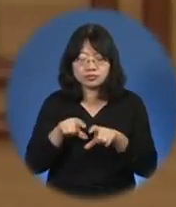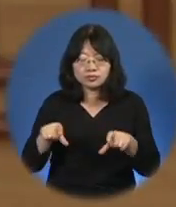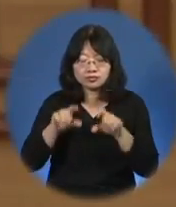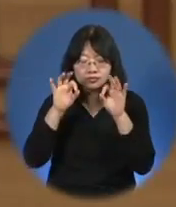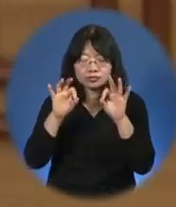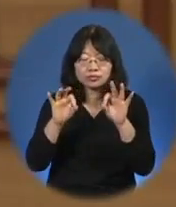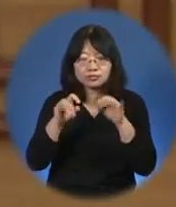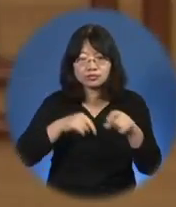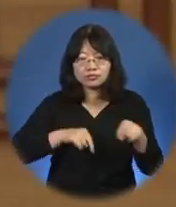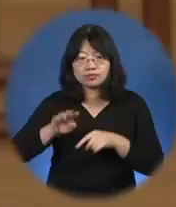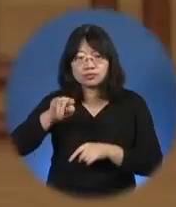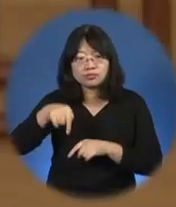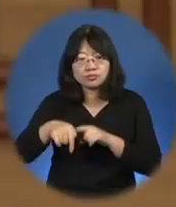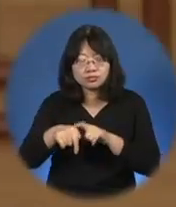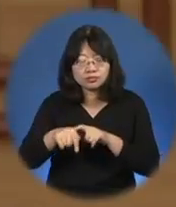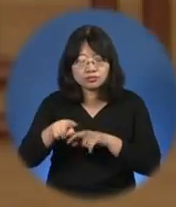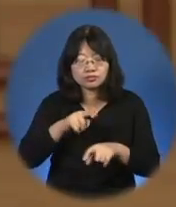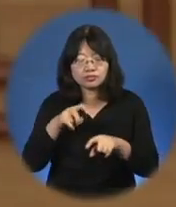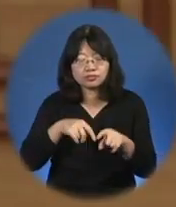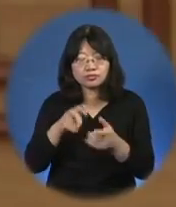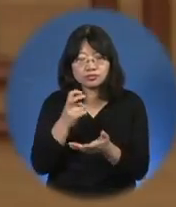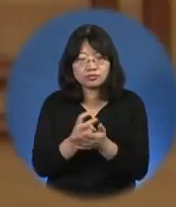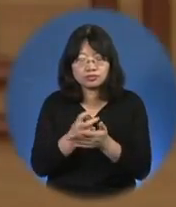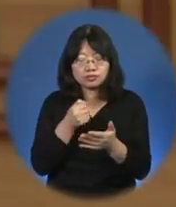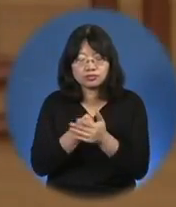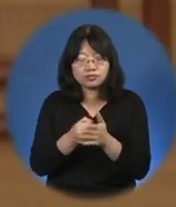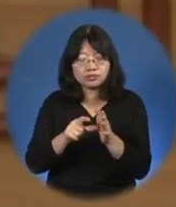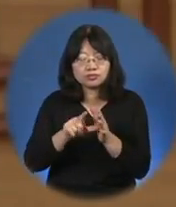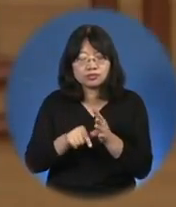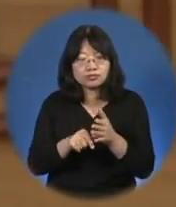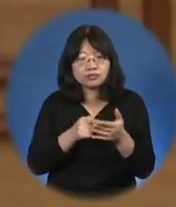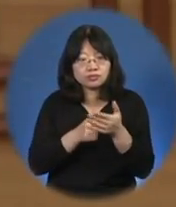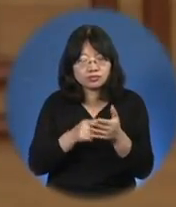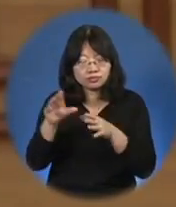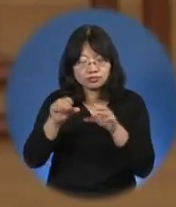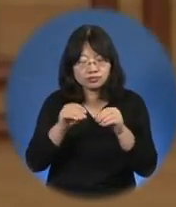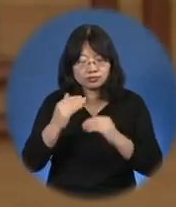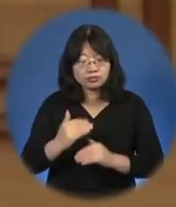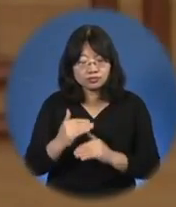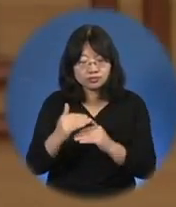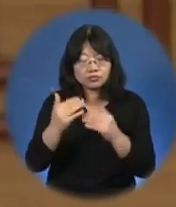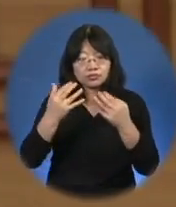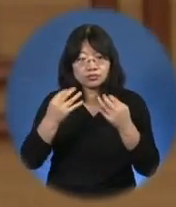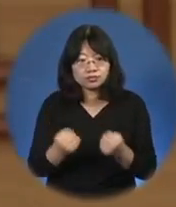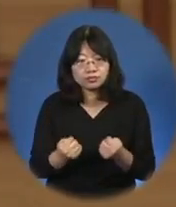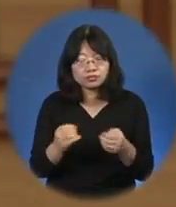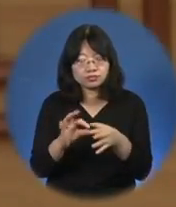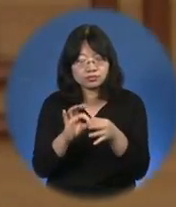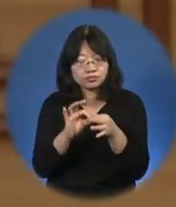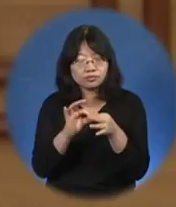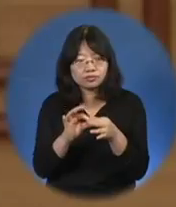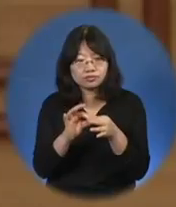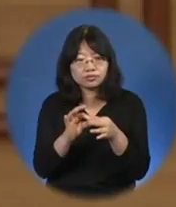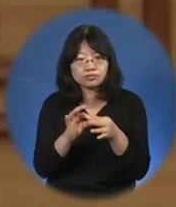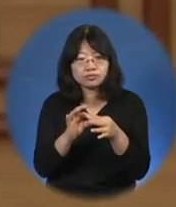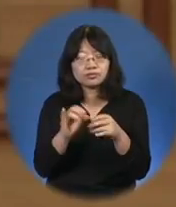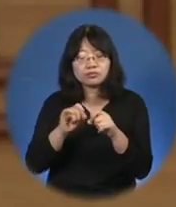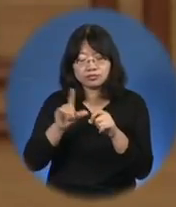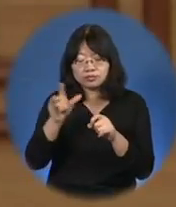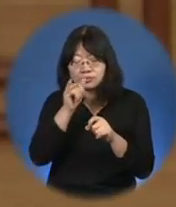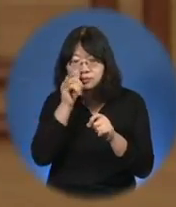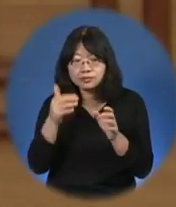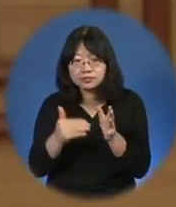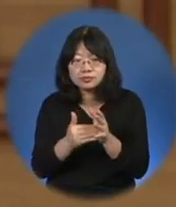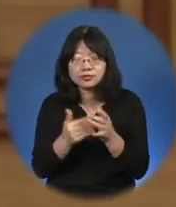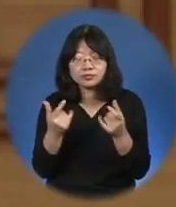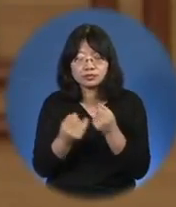일반적으로 행정부가 어떤 정책 결정을 할 때 의견 수렴 절차를 많이 거치는 경우가 많이 흔히 물론이죠.